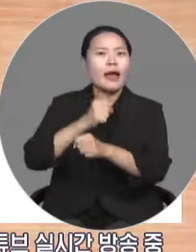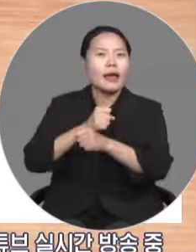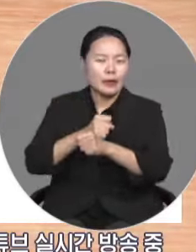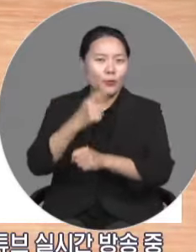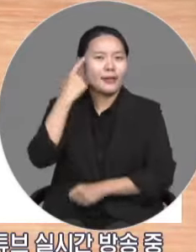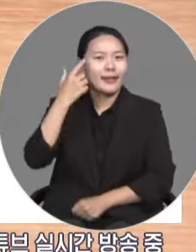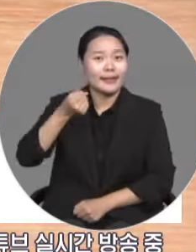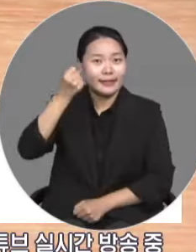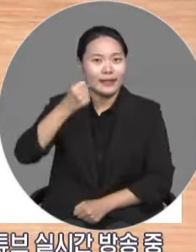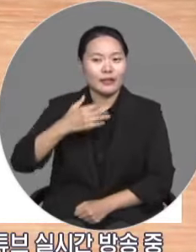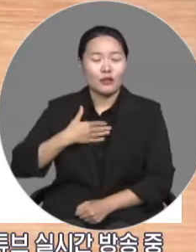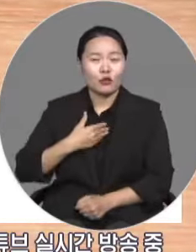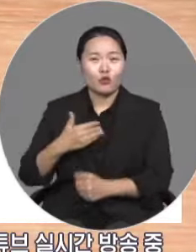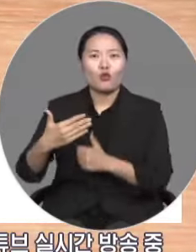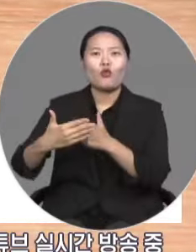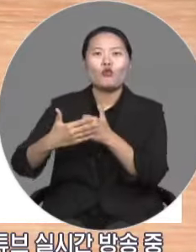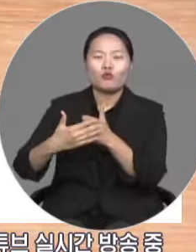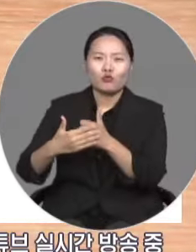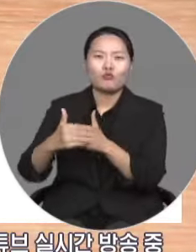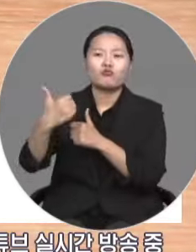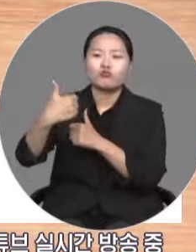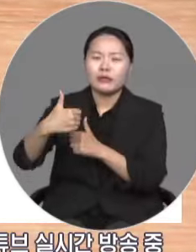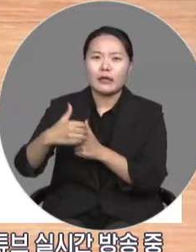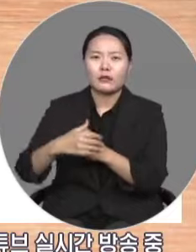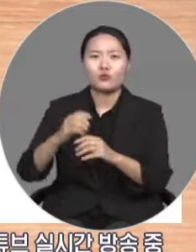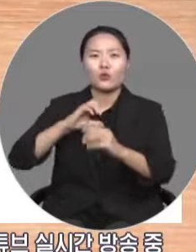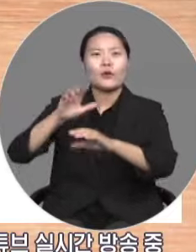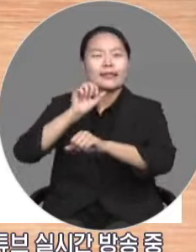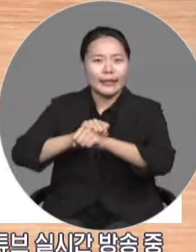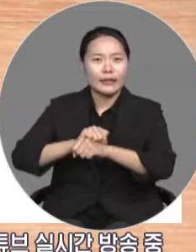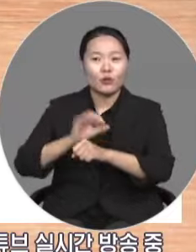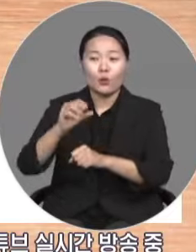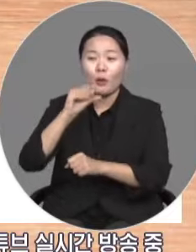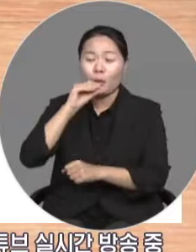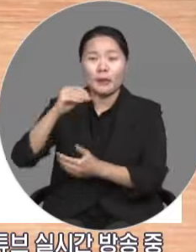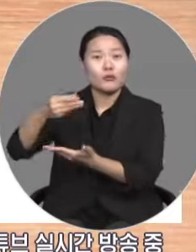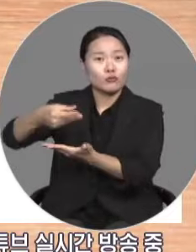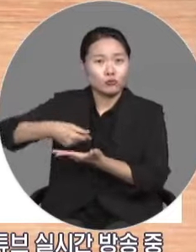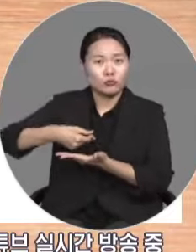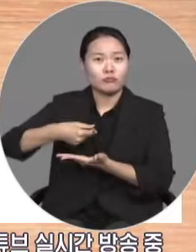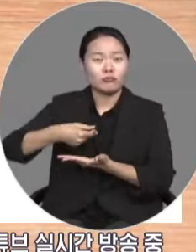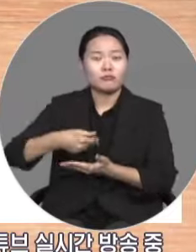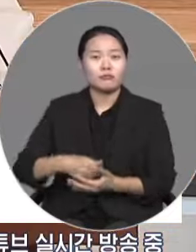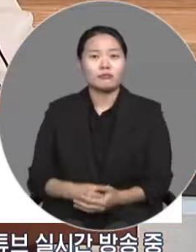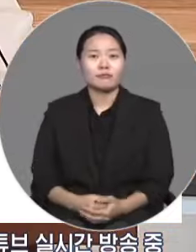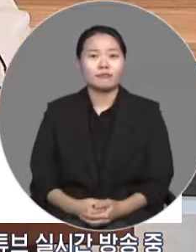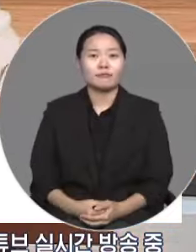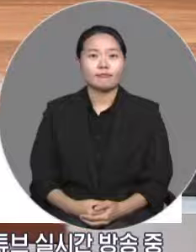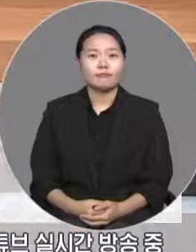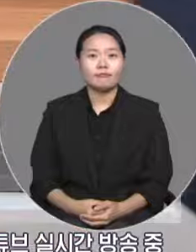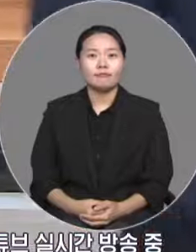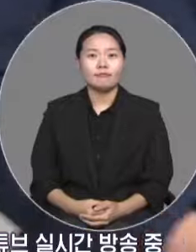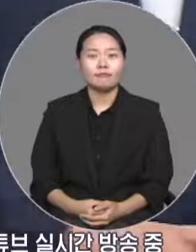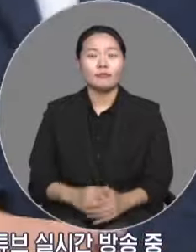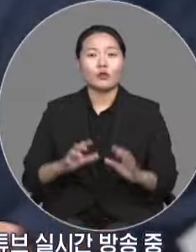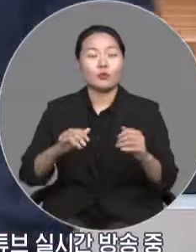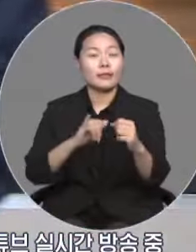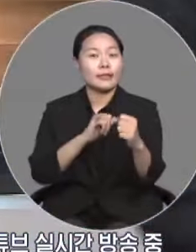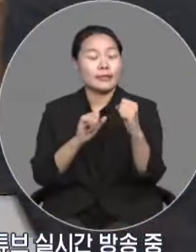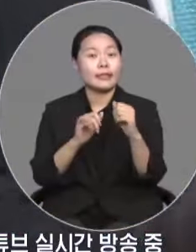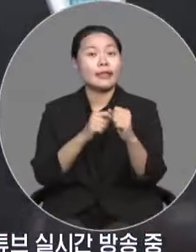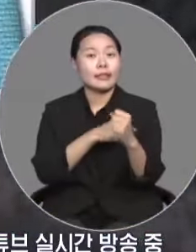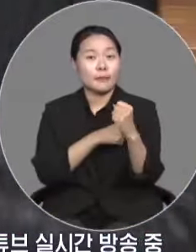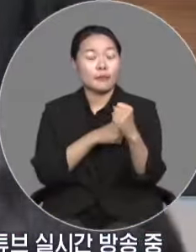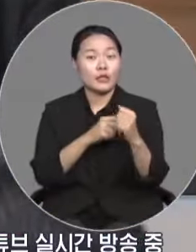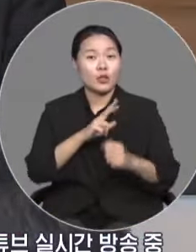한다. 제게 도와달라 소통 잘하겠다 하며 돈봉투를 내밀었습니다. 국민의힘